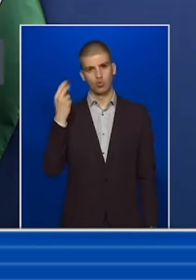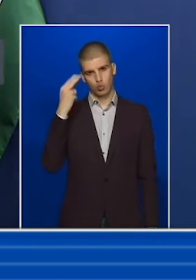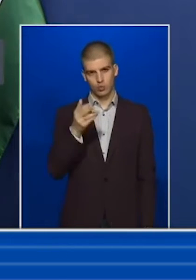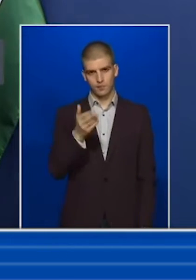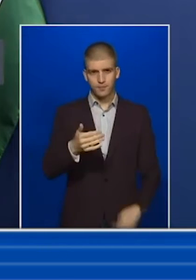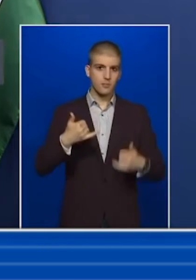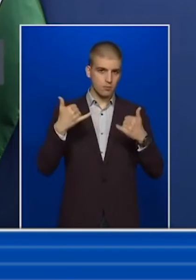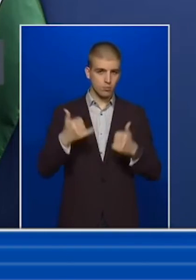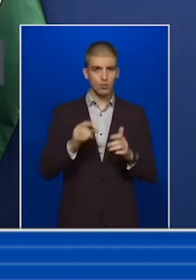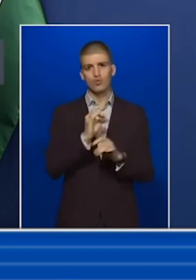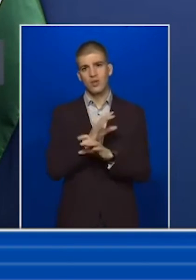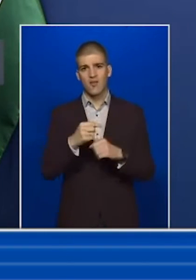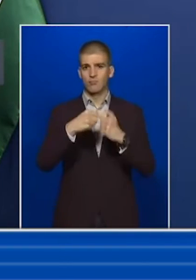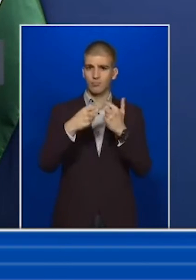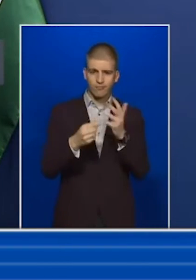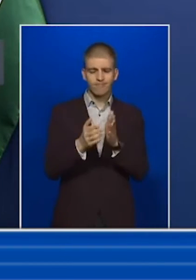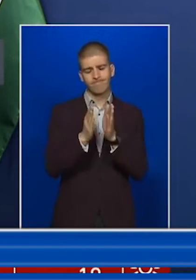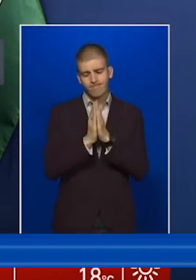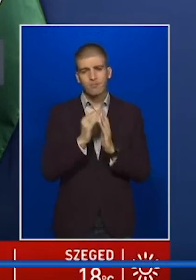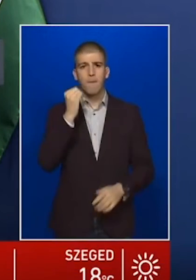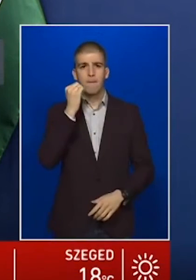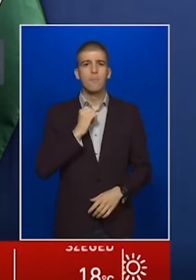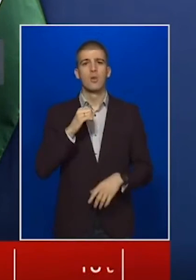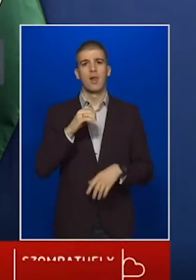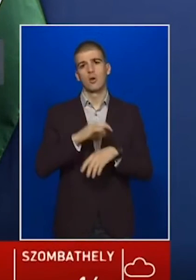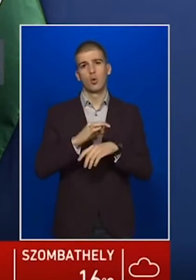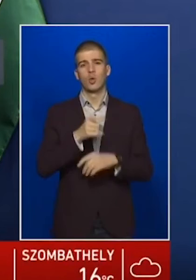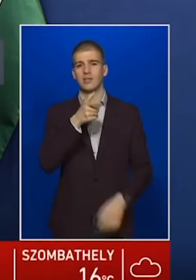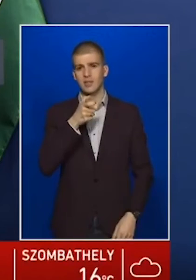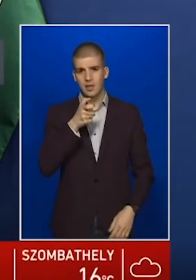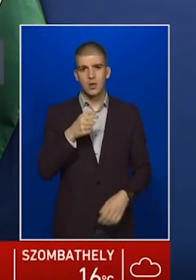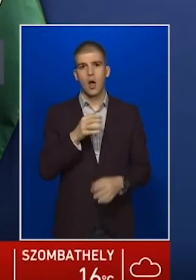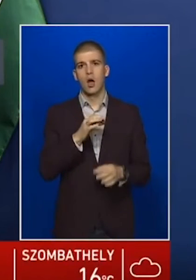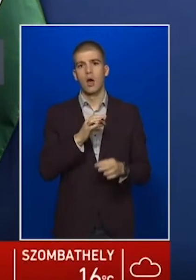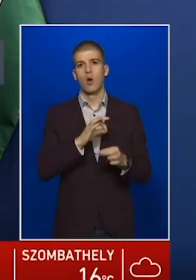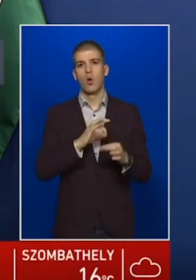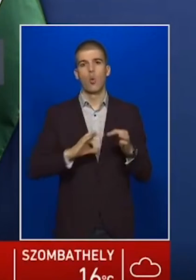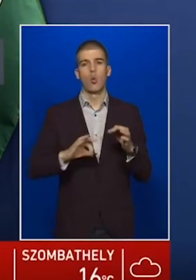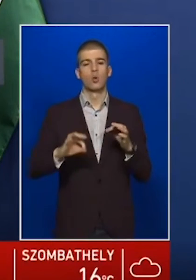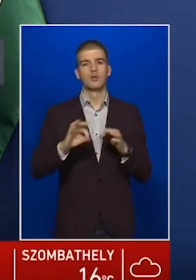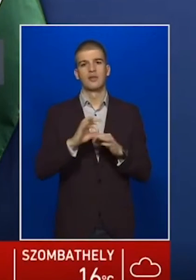rémhírterjesztés miatt indították eddig a legtöbb eljárást.